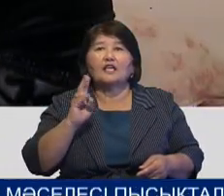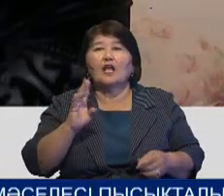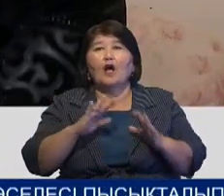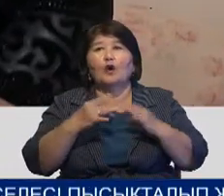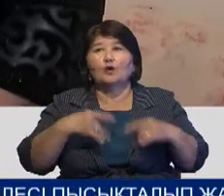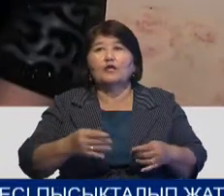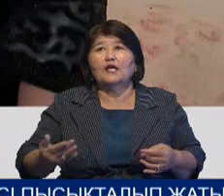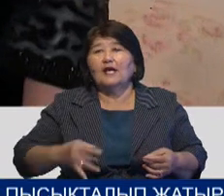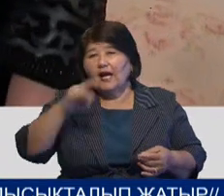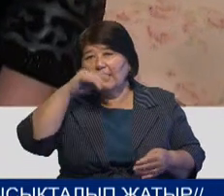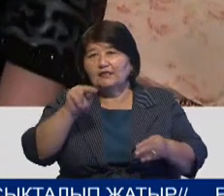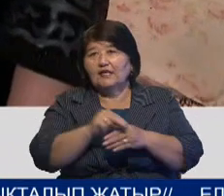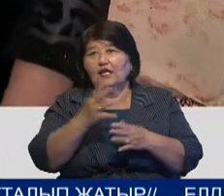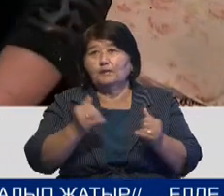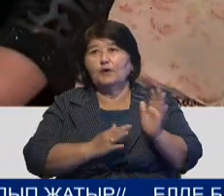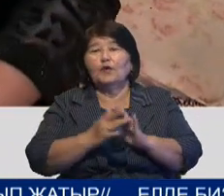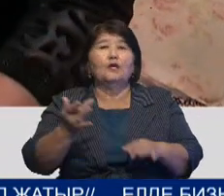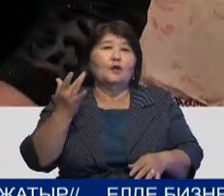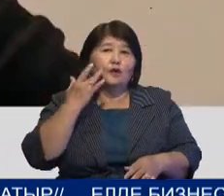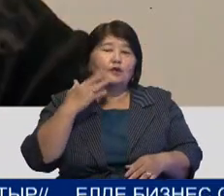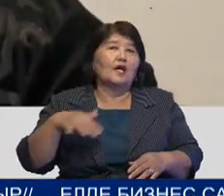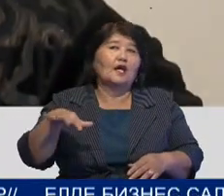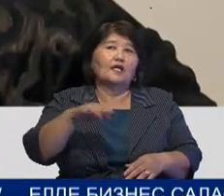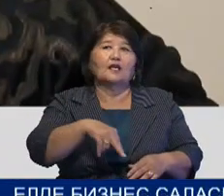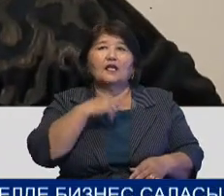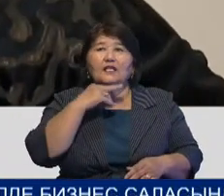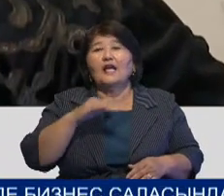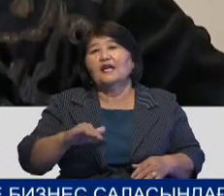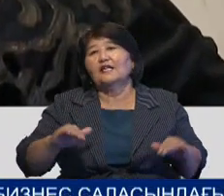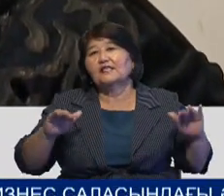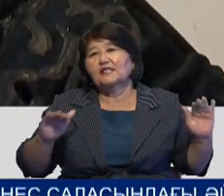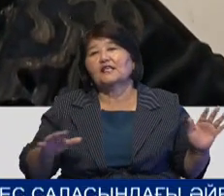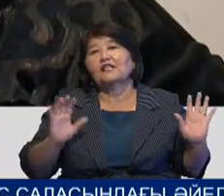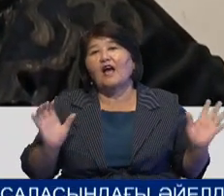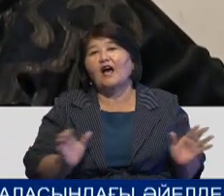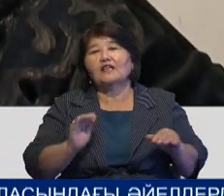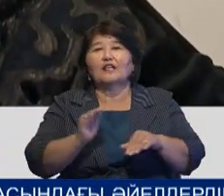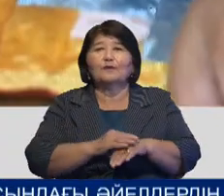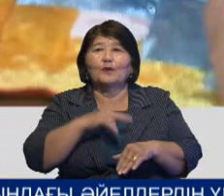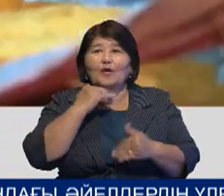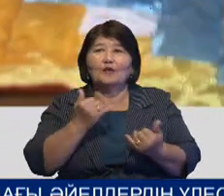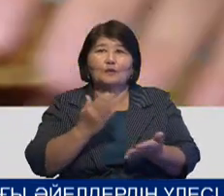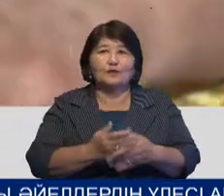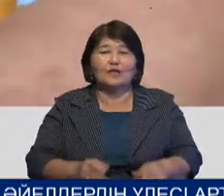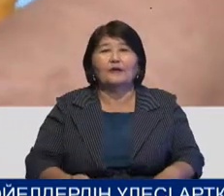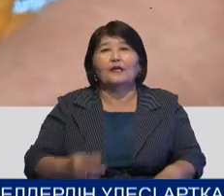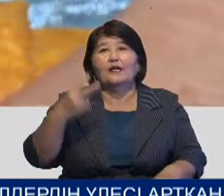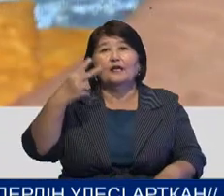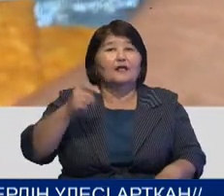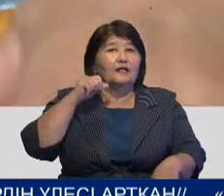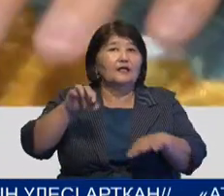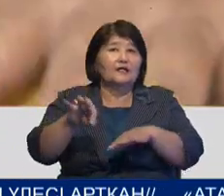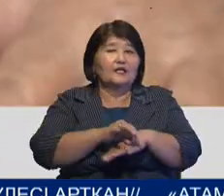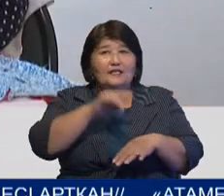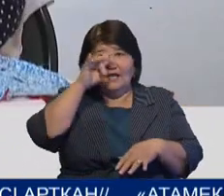Тумысынан қазақы тәрбие алып өскендіктен үнемі елдің тілеуін тілеп, кішкентайларды айналып толғанып отырады. 20 жасында осы